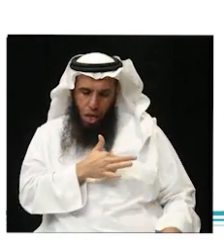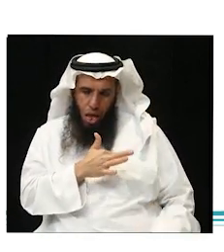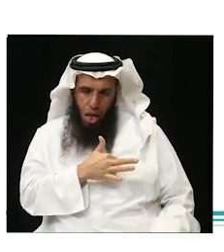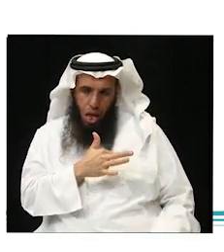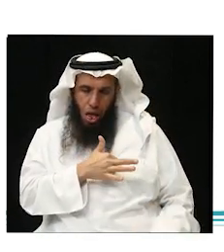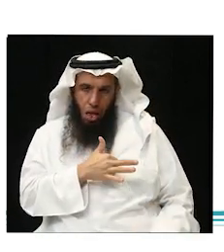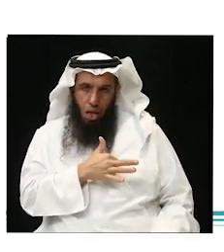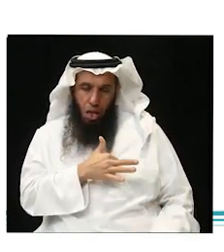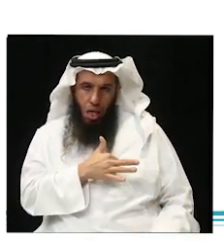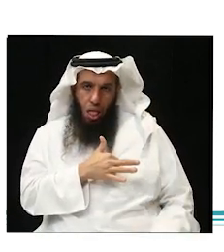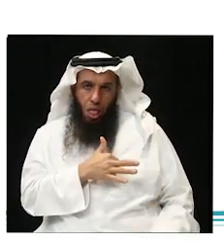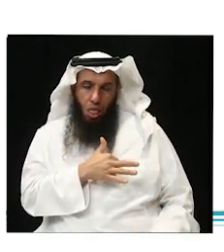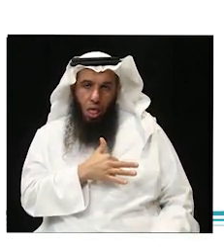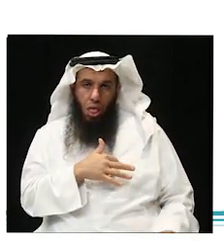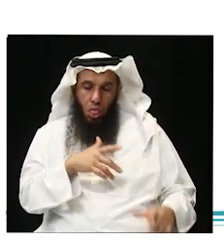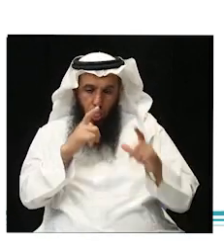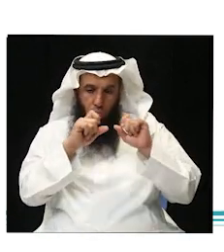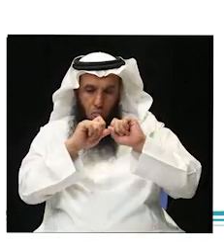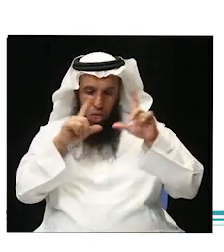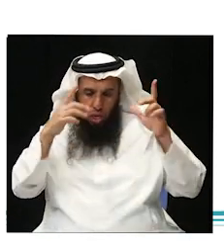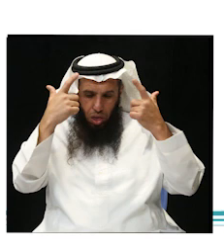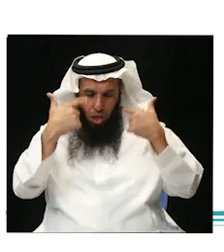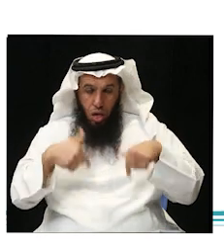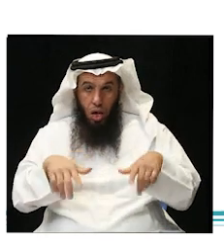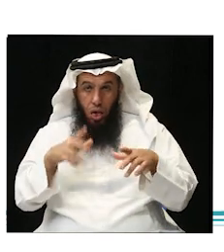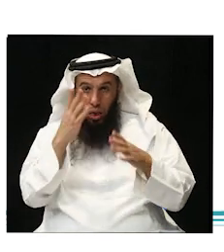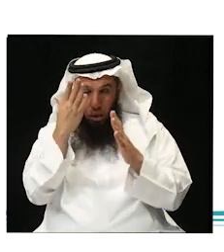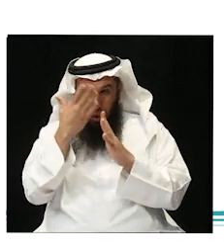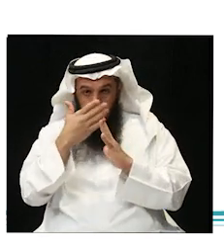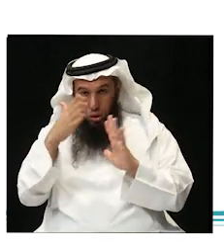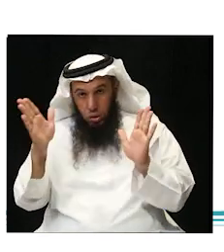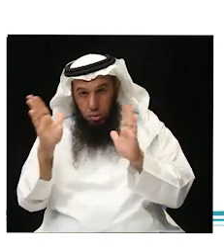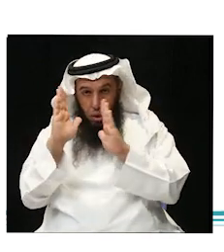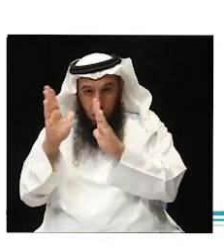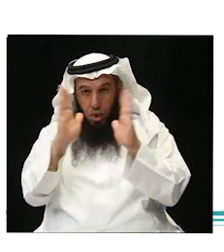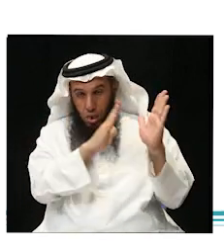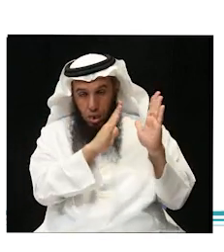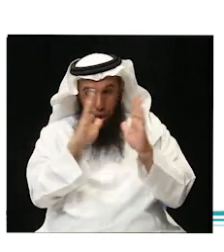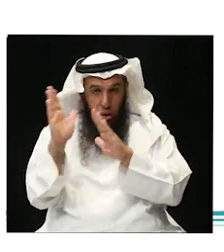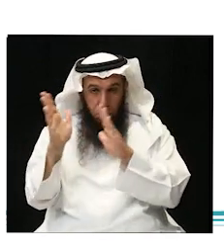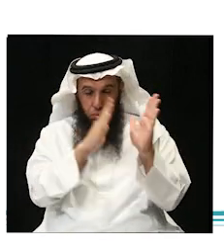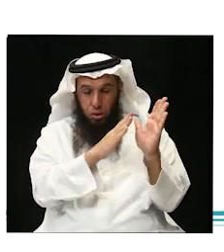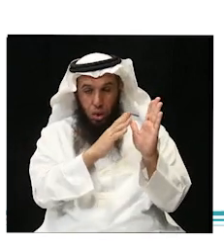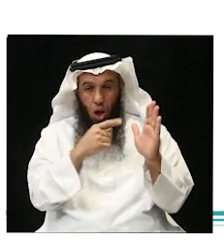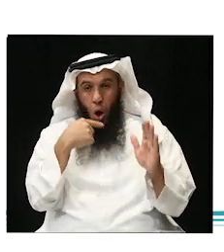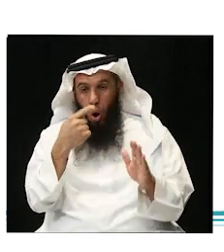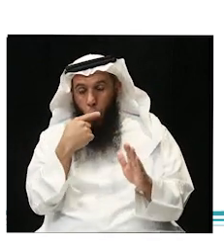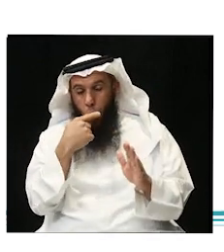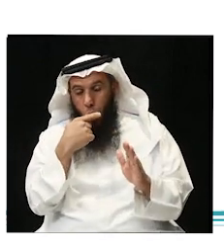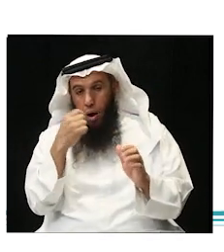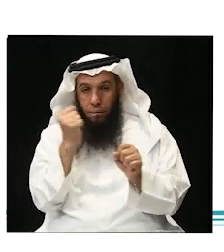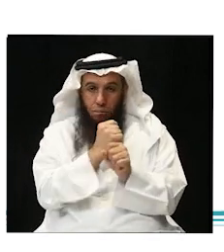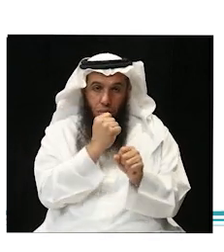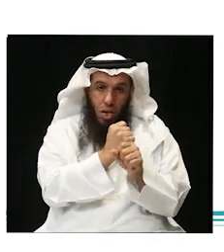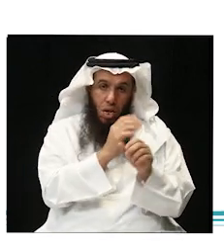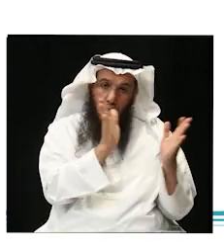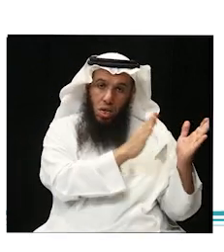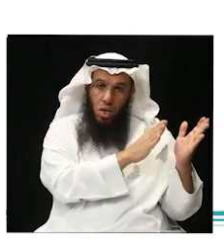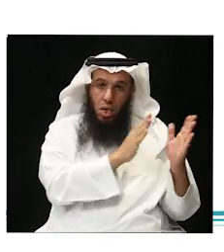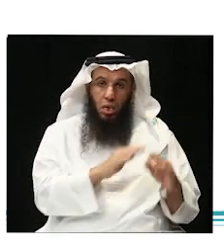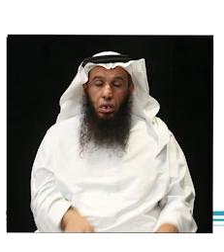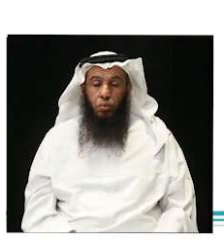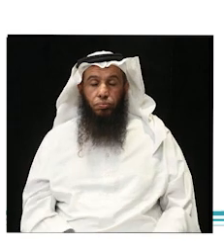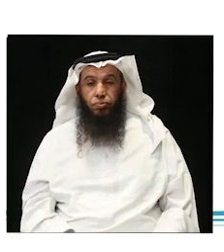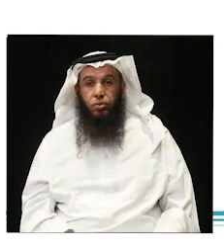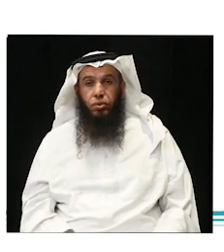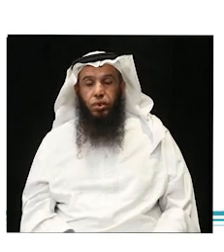والظاهرة فيها قسمين، وبيجي إلى الآن بعد شوي فيها قسمين، فيها قولية وفيها فعلية. الآن هو صنفها لك